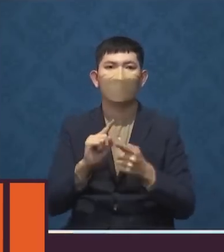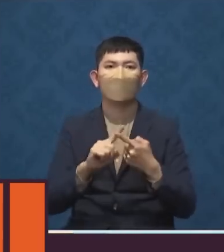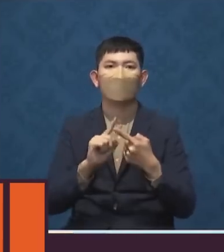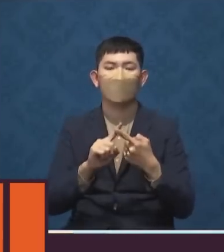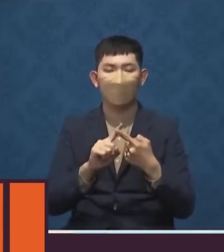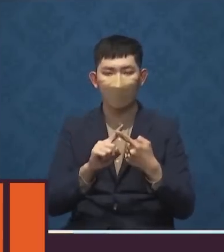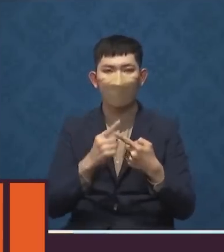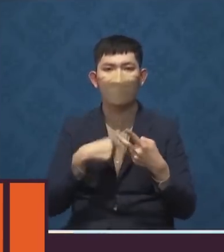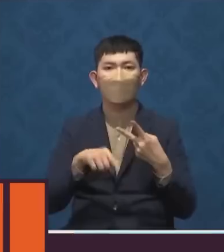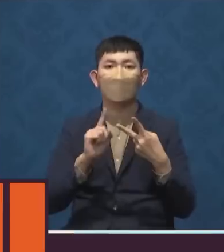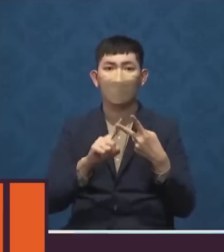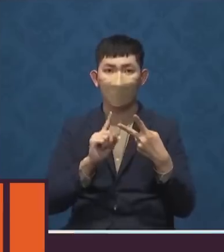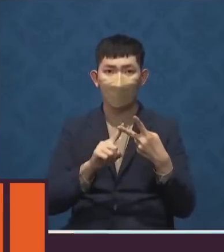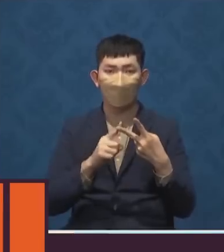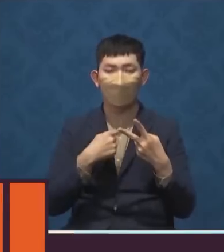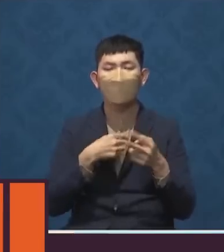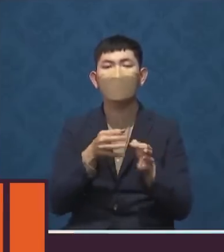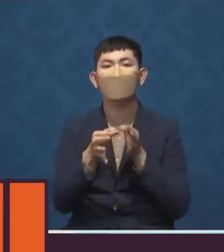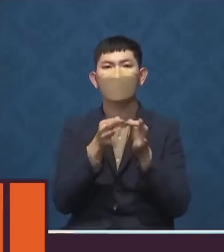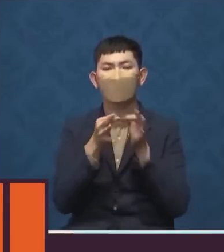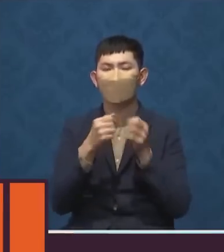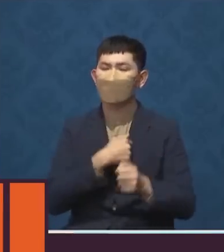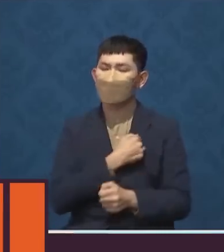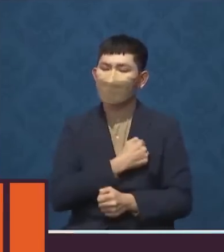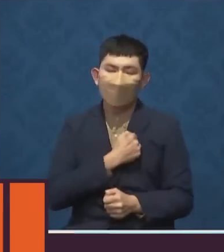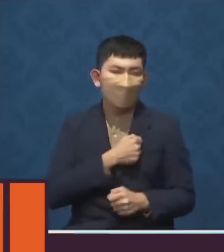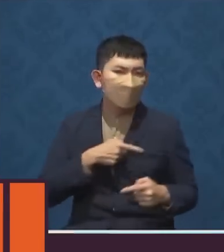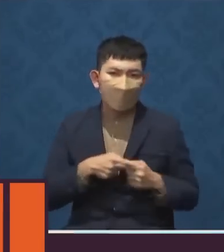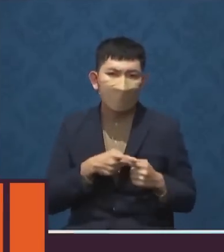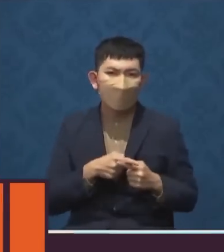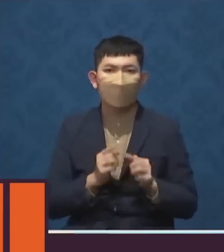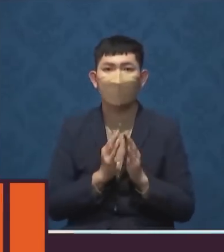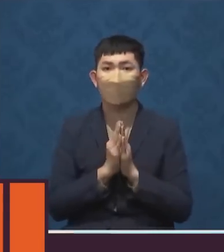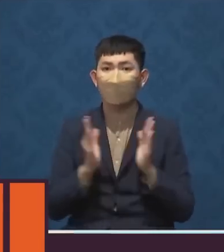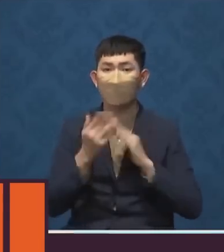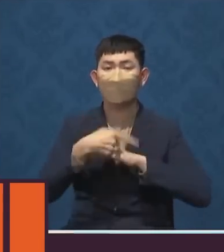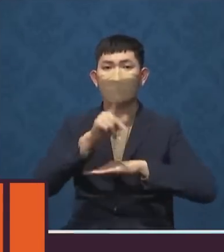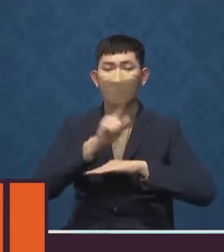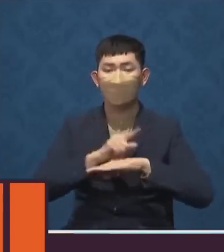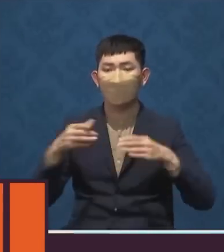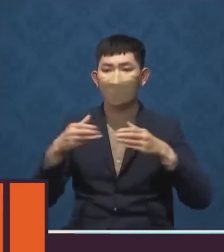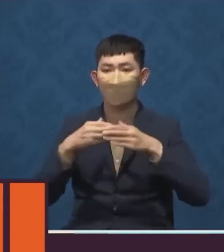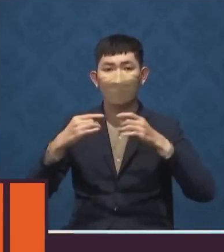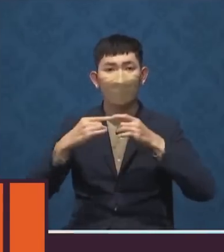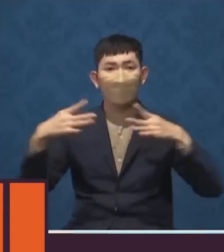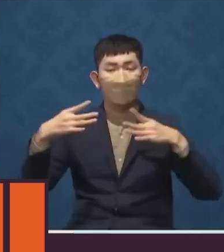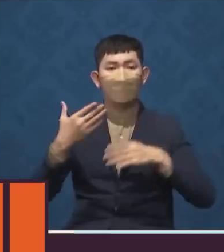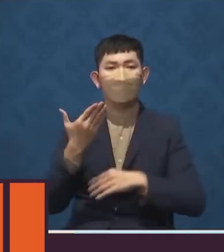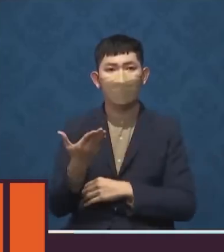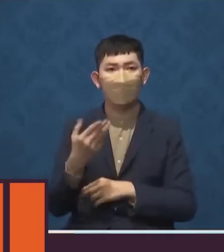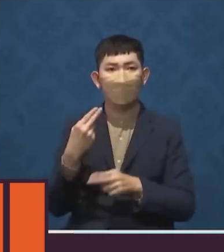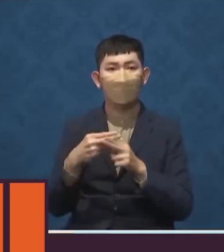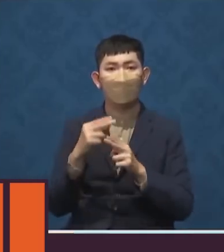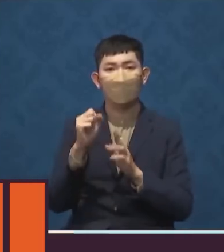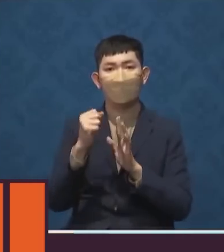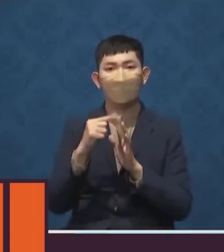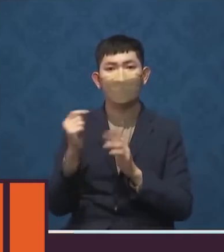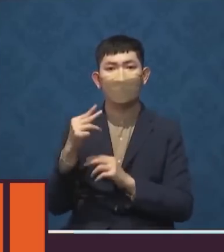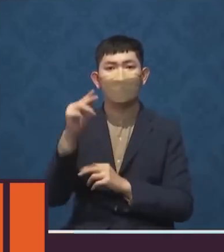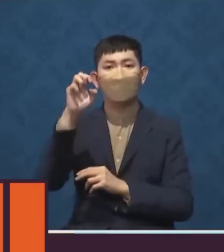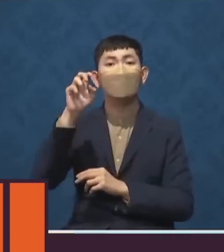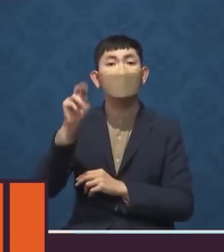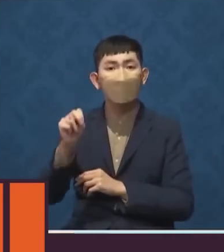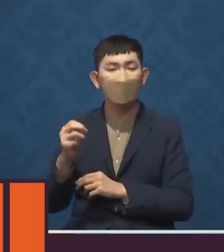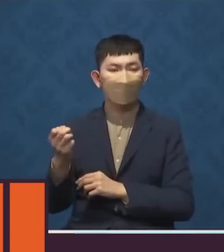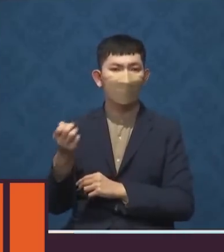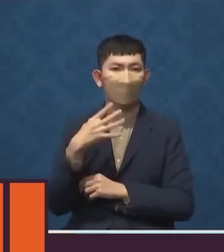ครับส่วนที่ 2 ทผมตองบอกพูดแล้เจ็บใจครัตองกัประคุณท่ประทานวฟฑฝายค้านขพวกเราท่านอาจาร์สุดทครั้แงครัก็คือก